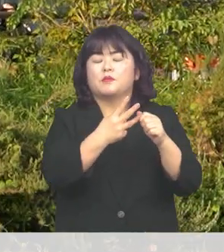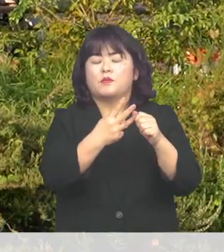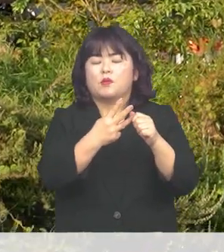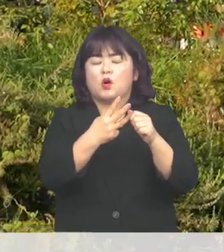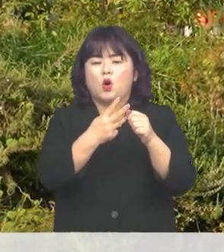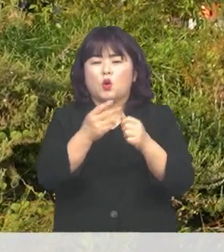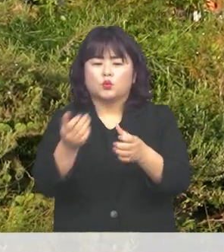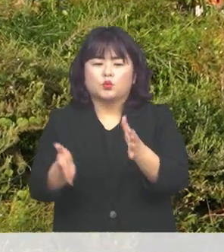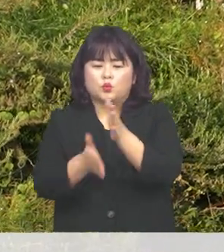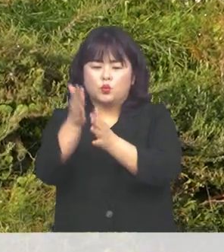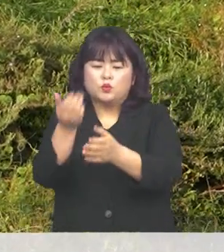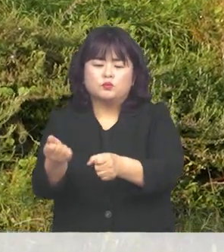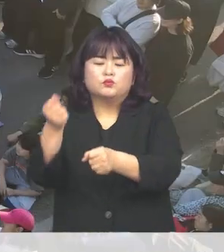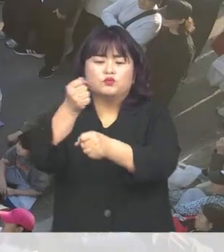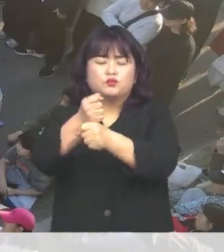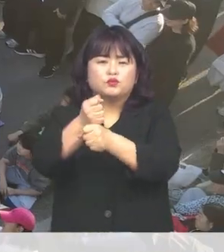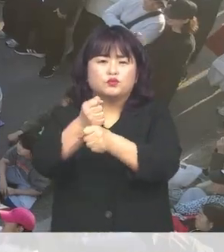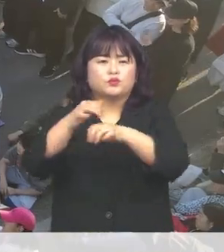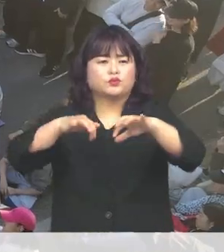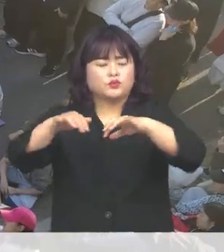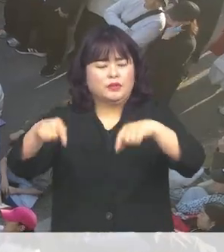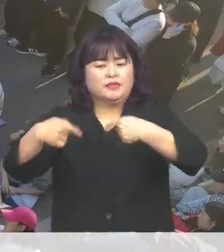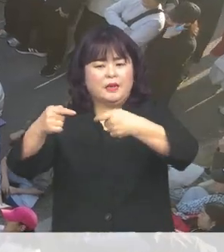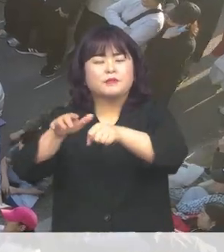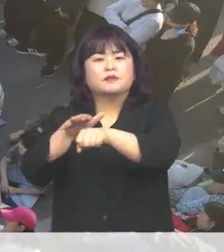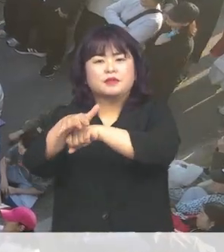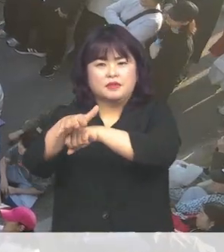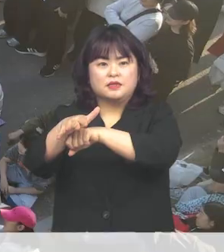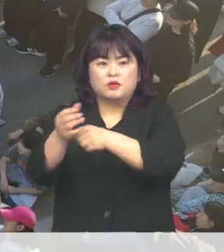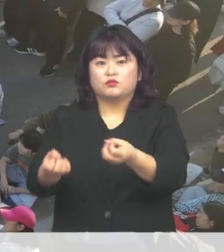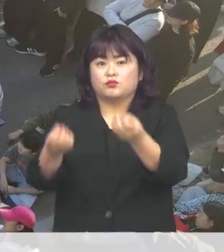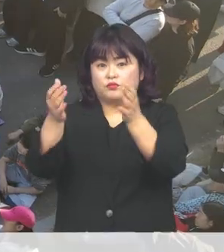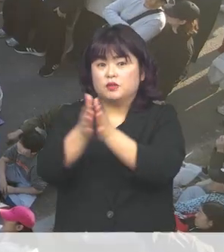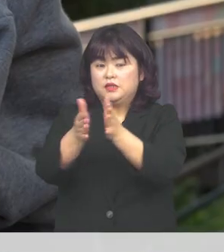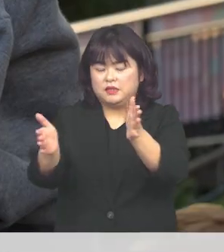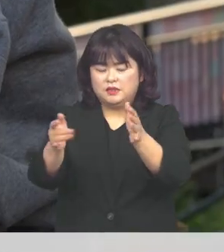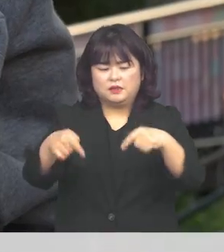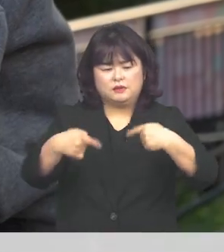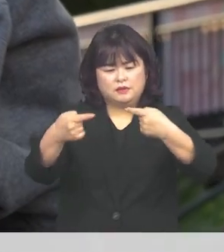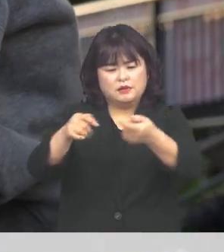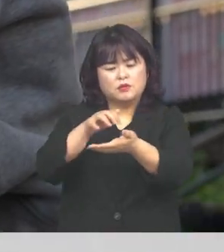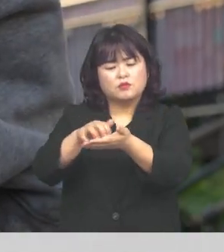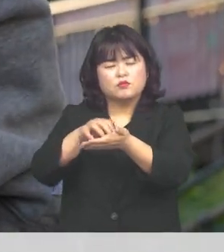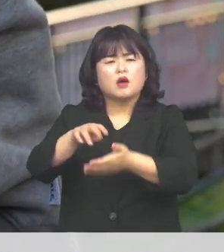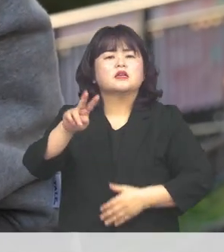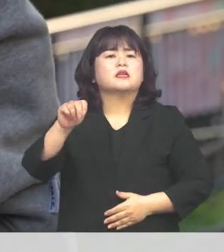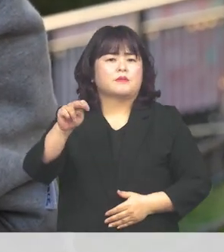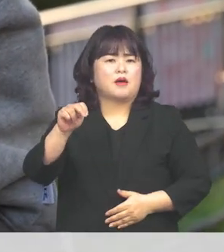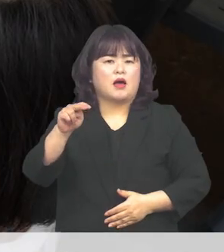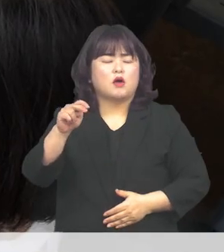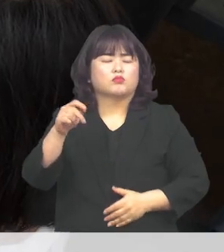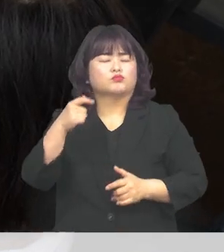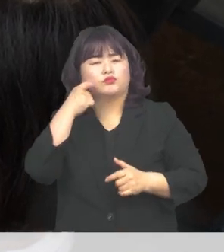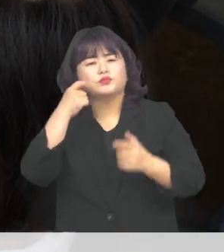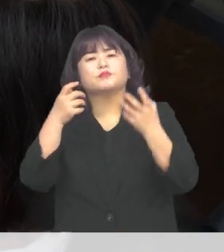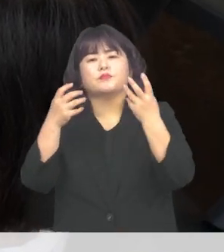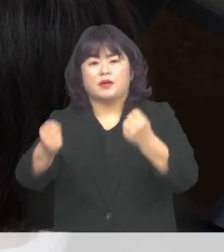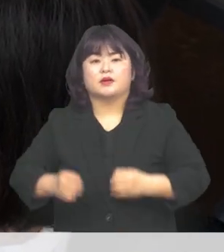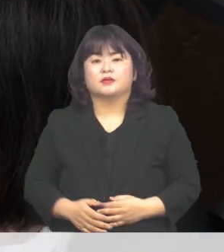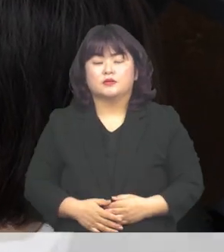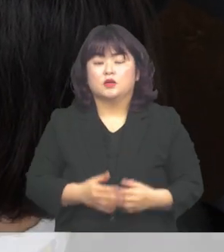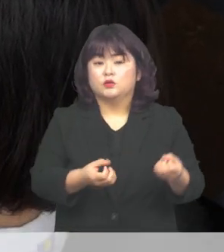축제는 도시재생의 현장을 예술 무대로 바꾼 참여형 축제로 진행되었으며 시민 2만여 명이 방문하여 성황을